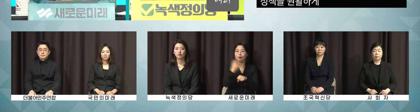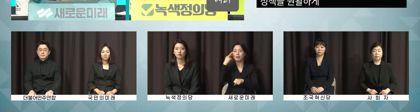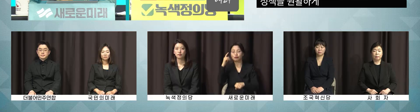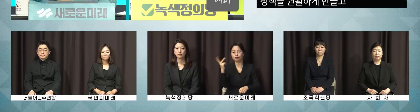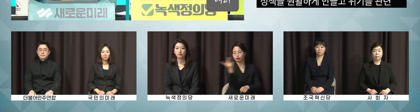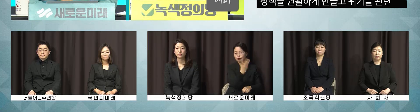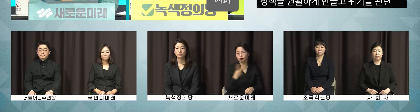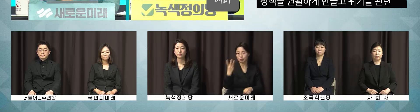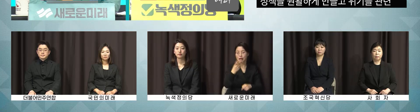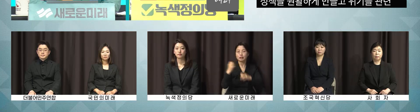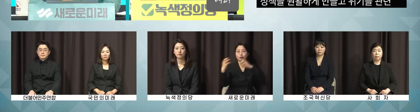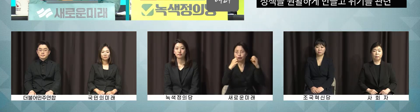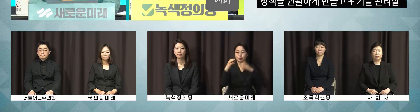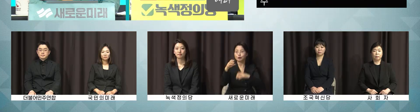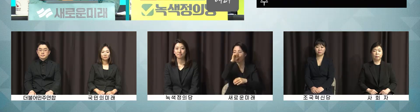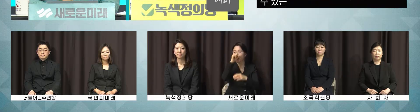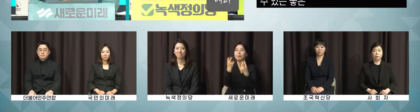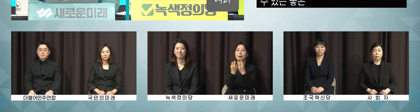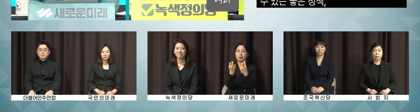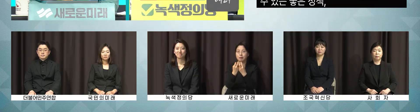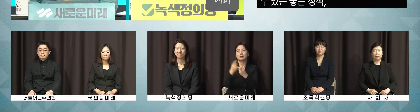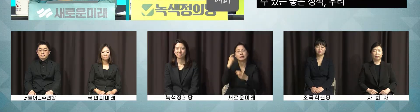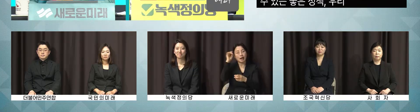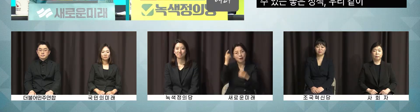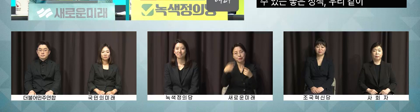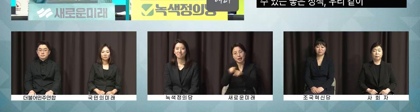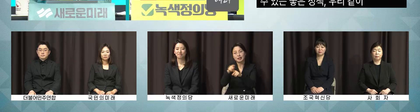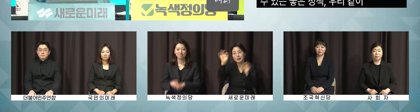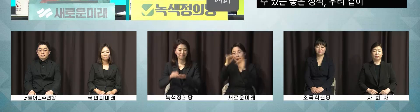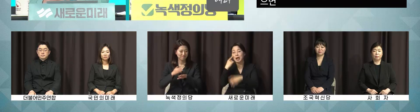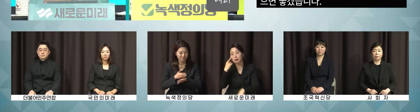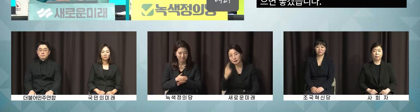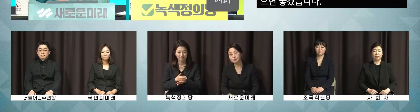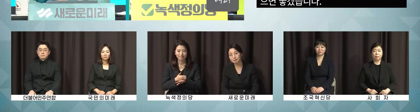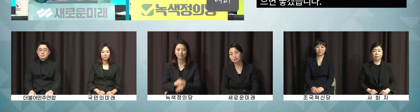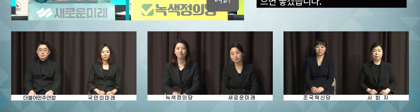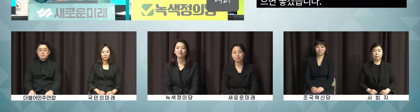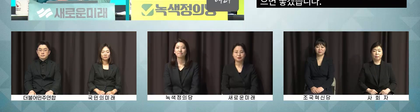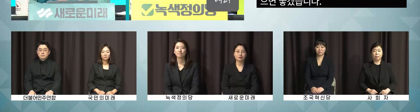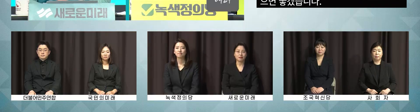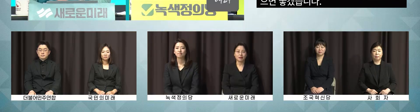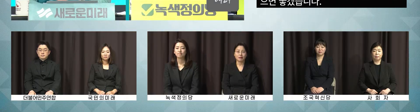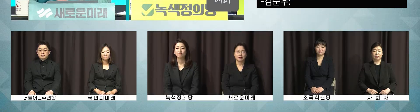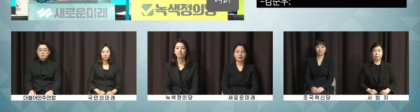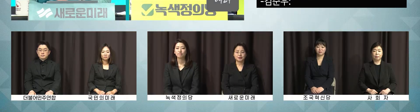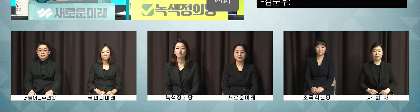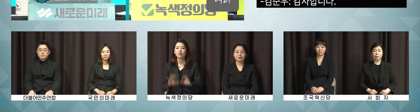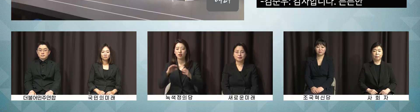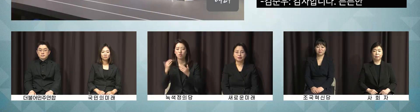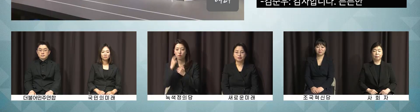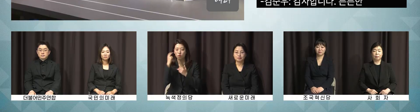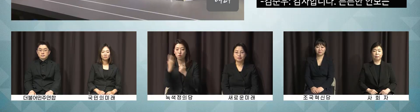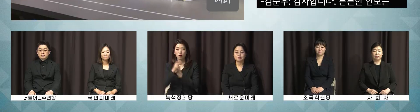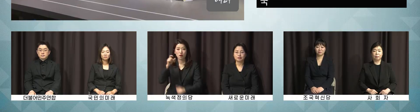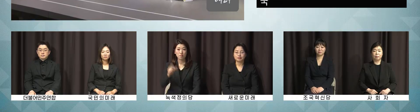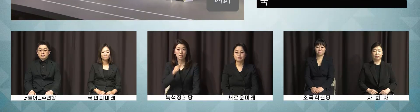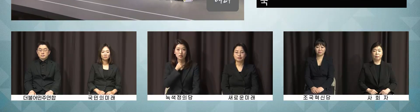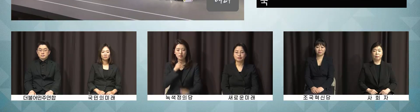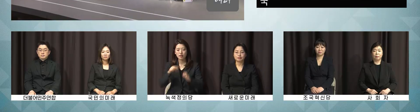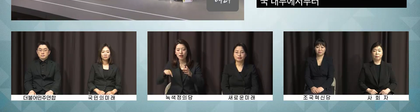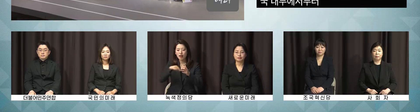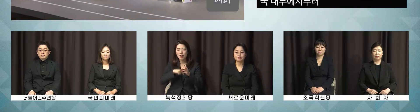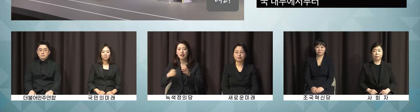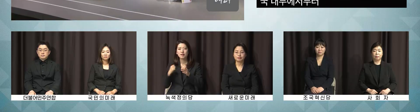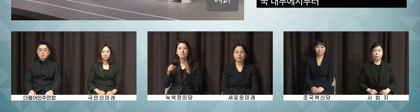있는 좋은 정책 우리 같이 만들어봤으면 좋겠습니다. 네, 감사합니다. 튼튼한 안보는 결국 내부에서부터 시작된다고